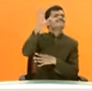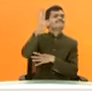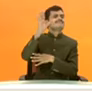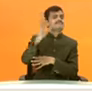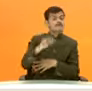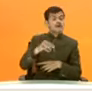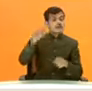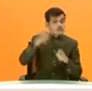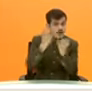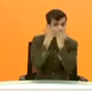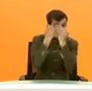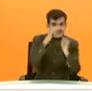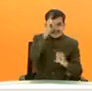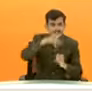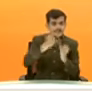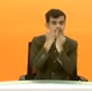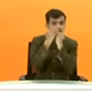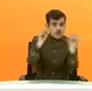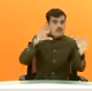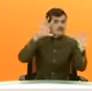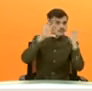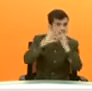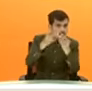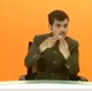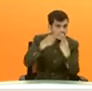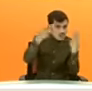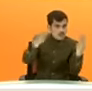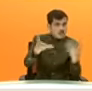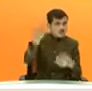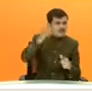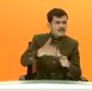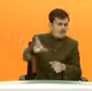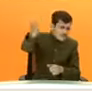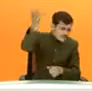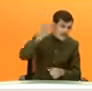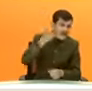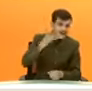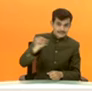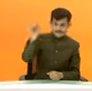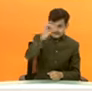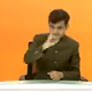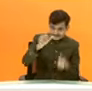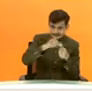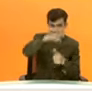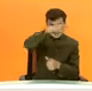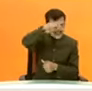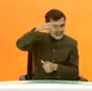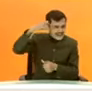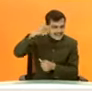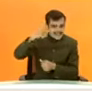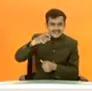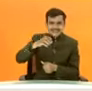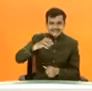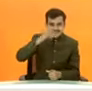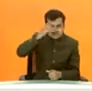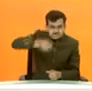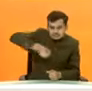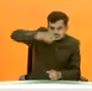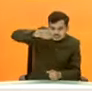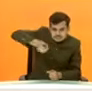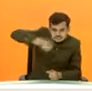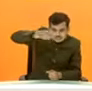हैं। अप्रैल की 6 तारीख को ही गांधी जी की दांडी यात्रा संपन्न हुई थी।